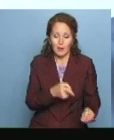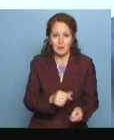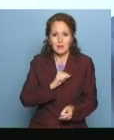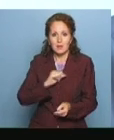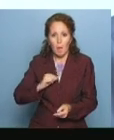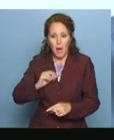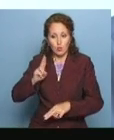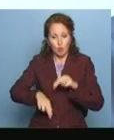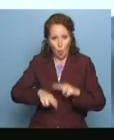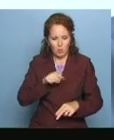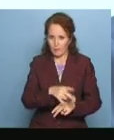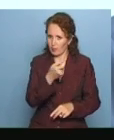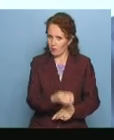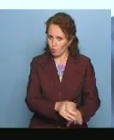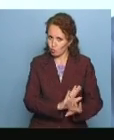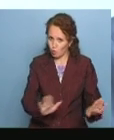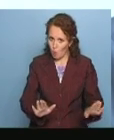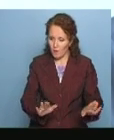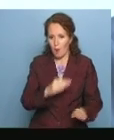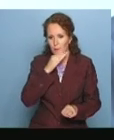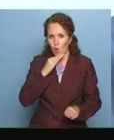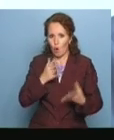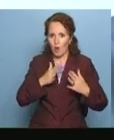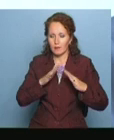она не дешевая, как вы знаете. То есть в многодетной семье